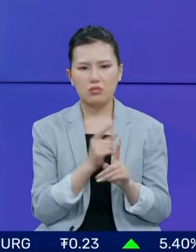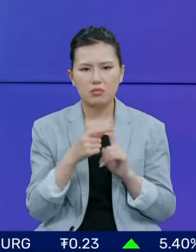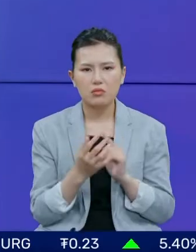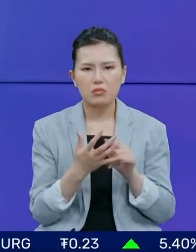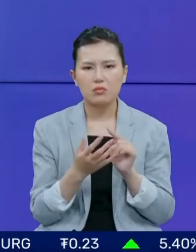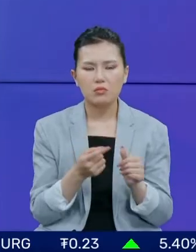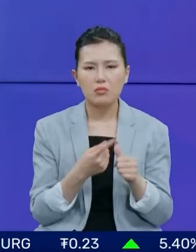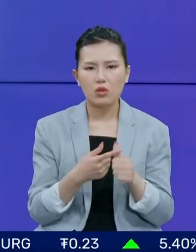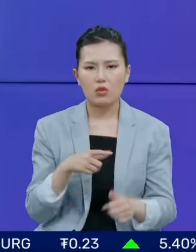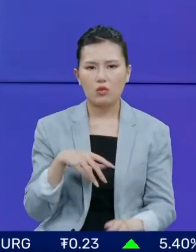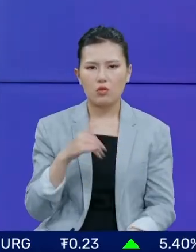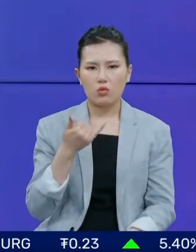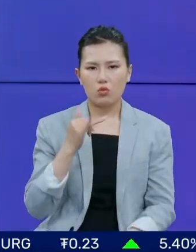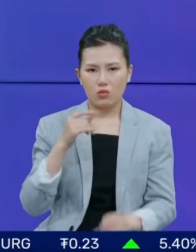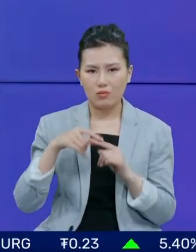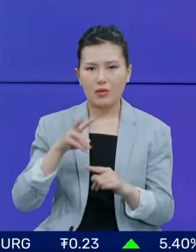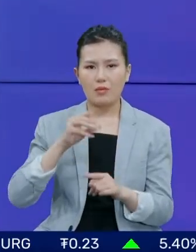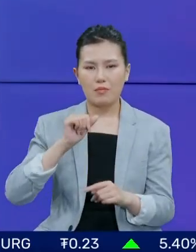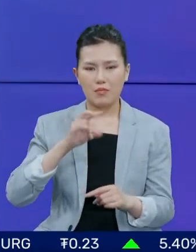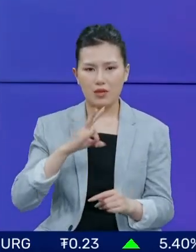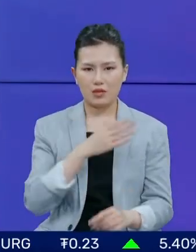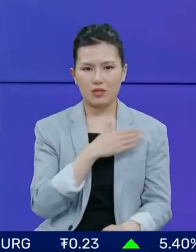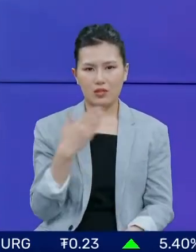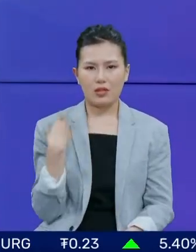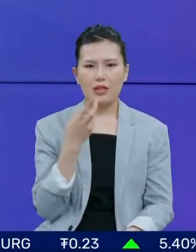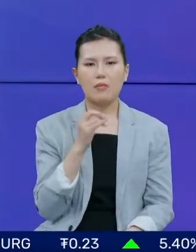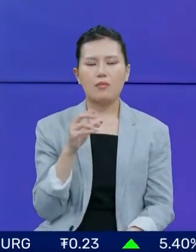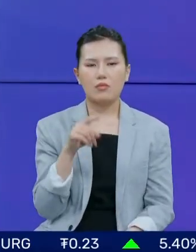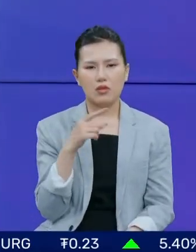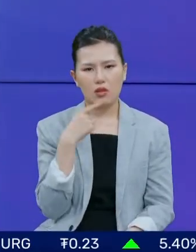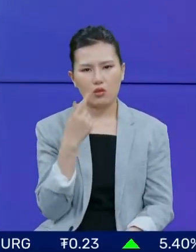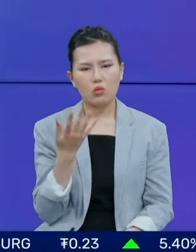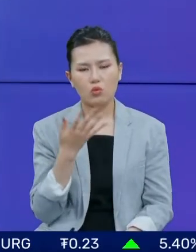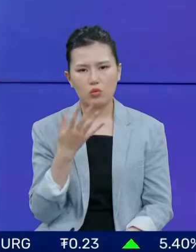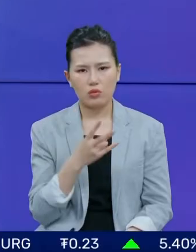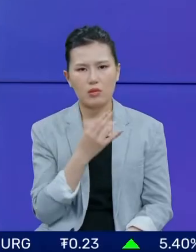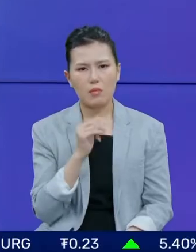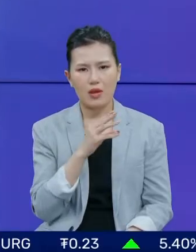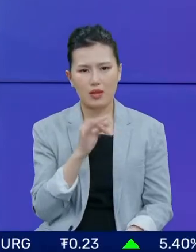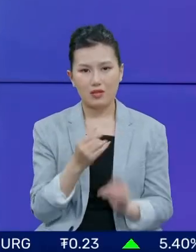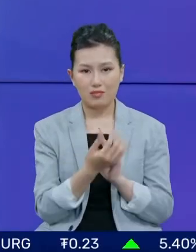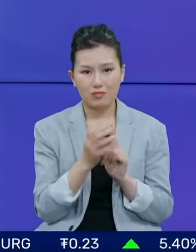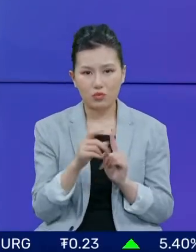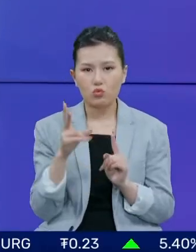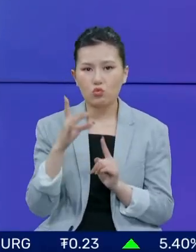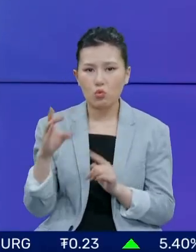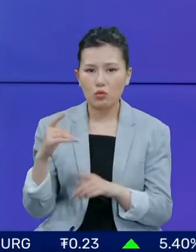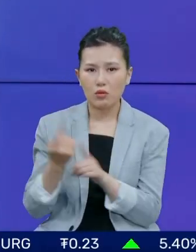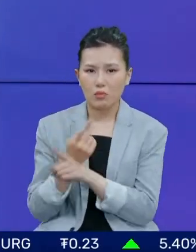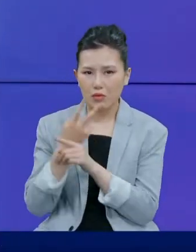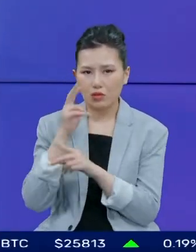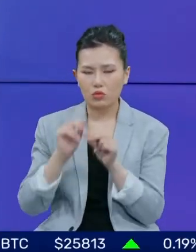дарга тайлбар өгсөн юм. Нямбатар сайдаар ахлуулан байгуулсан ажлын хэсэг нь нүүрсний сонсгол хийх ажлын хэсэг биш гэдгийг хэлсэн юм а.